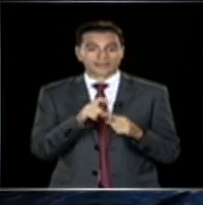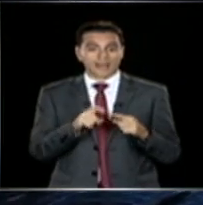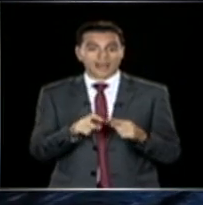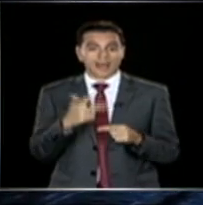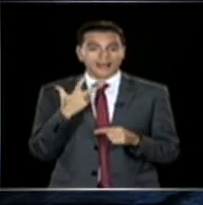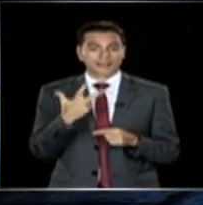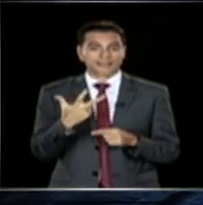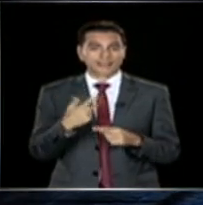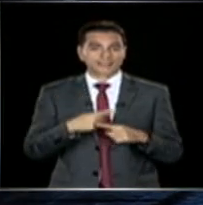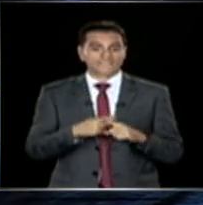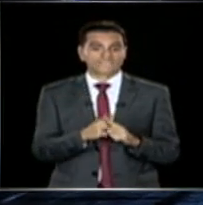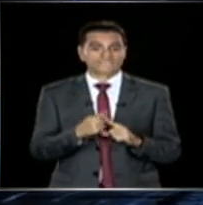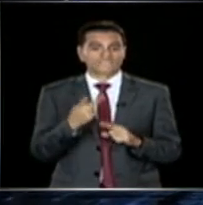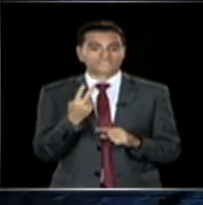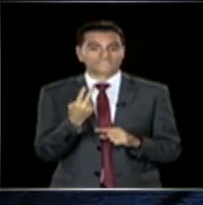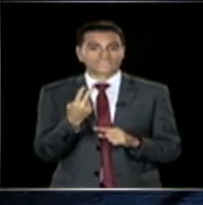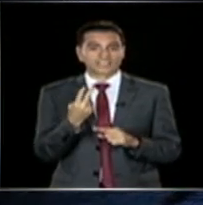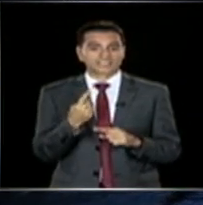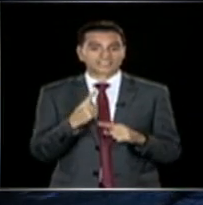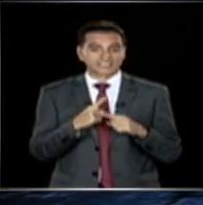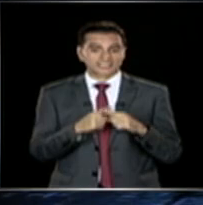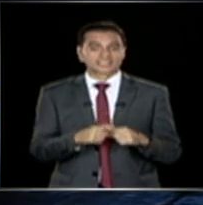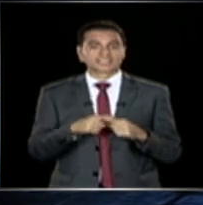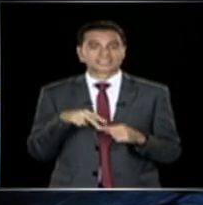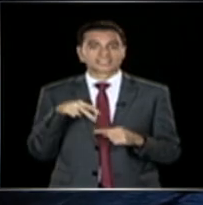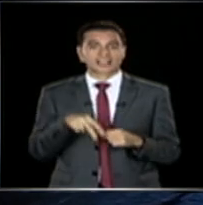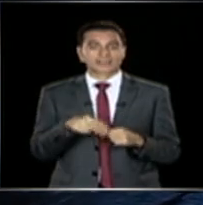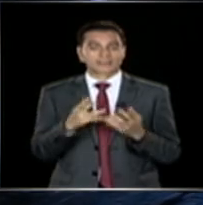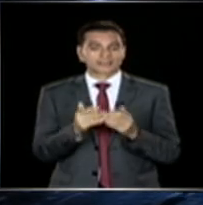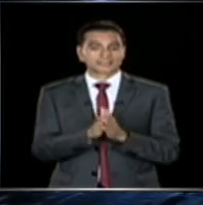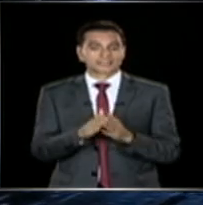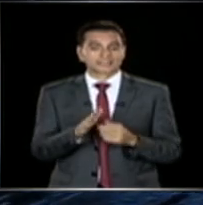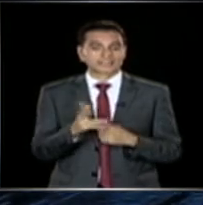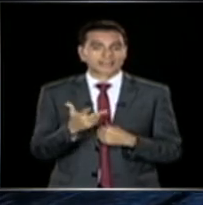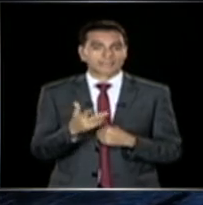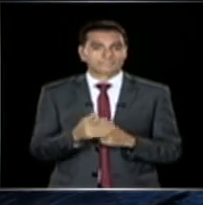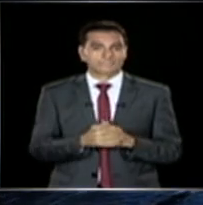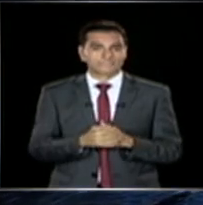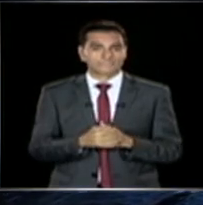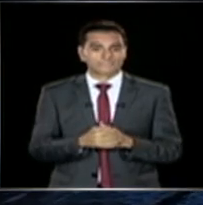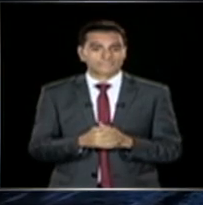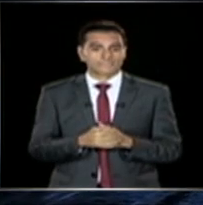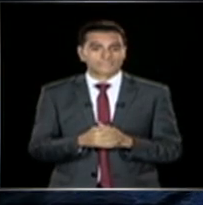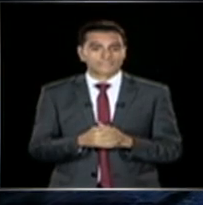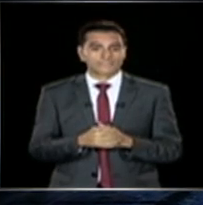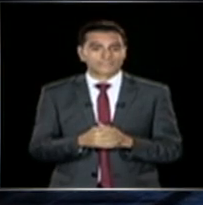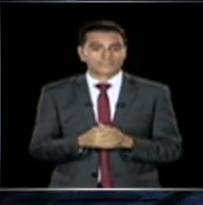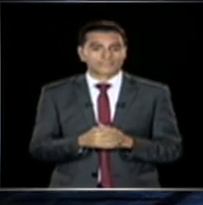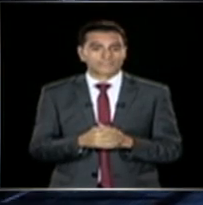156 على 3 في 2 زائد 80 يساوي كام؟